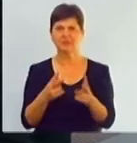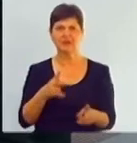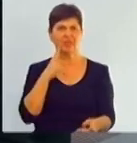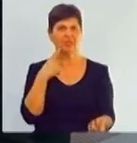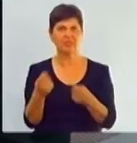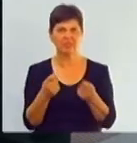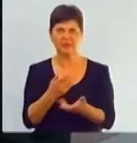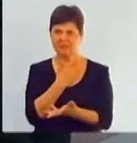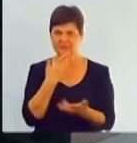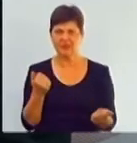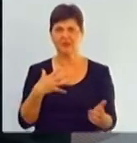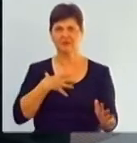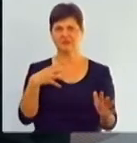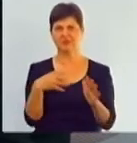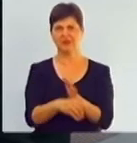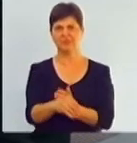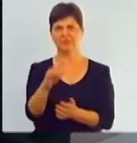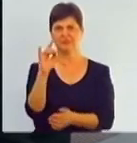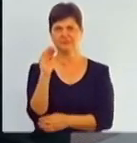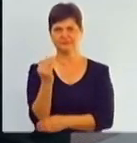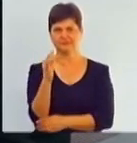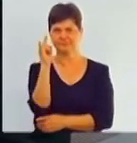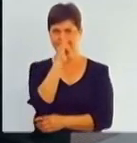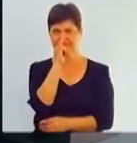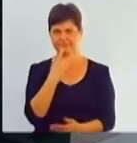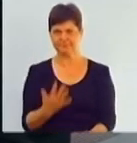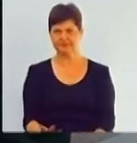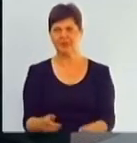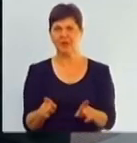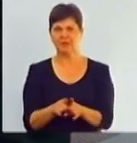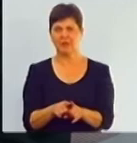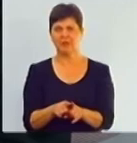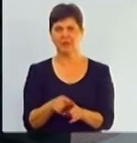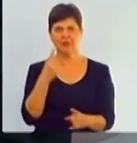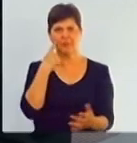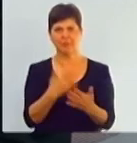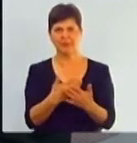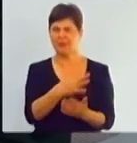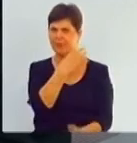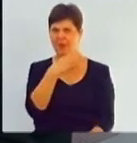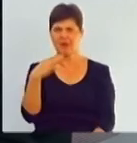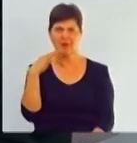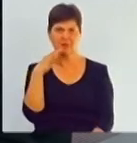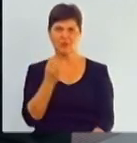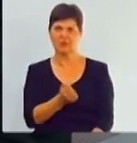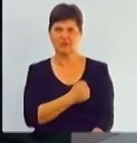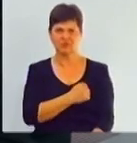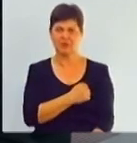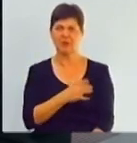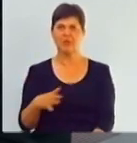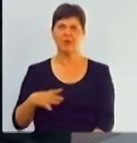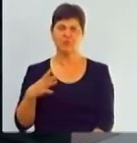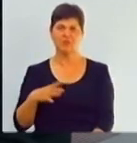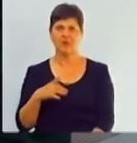до загибелі маленької дитини. Таких прикладів, на жаль, багато. Багато буває так, що